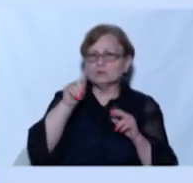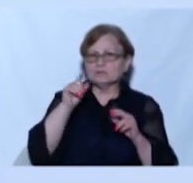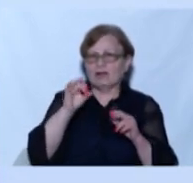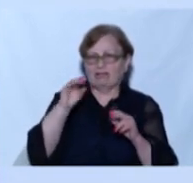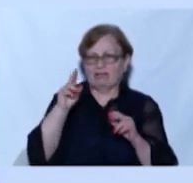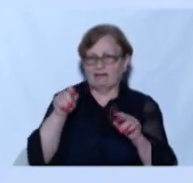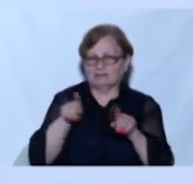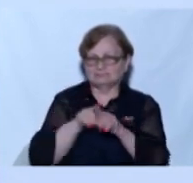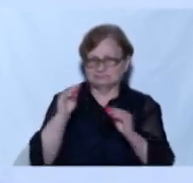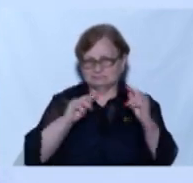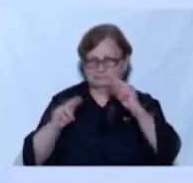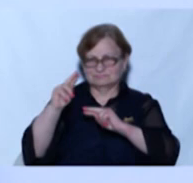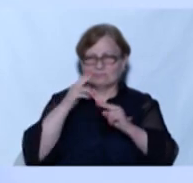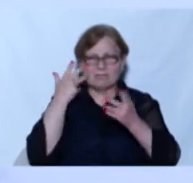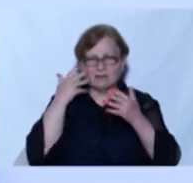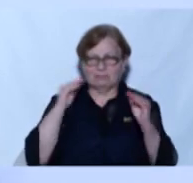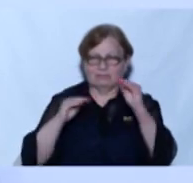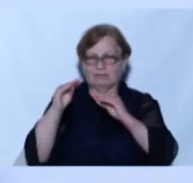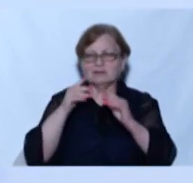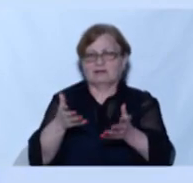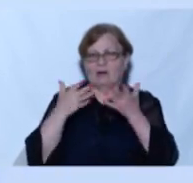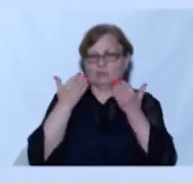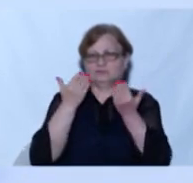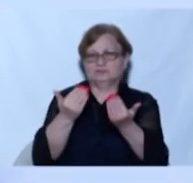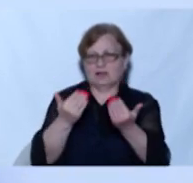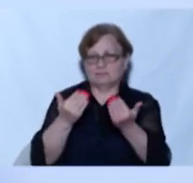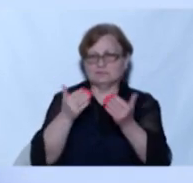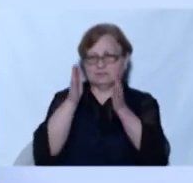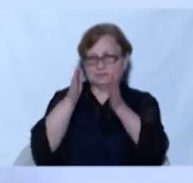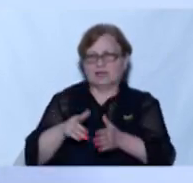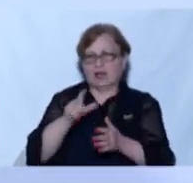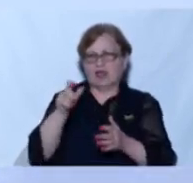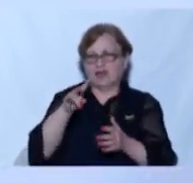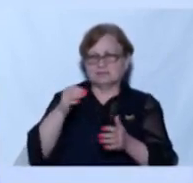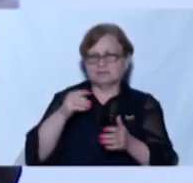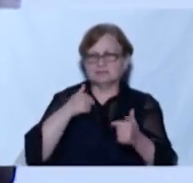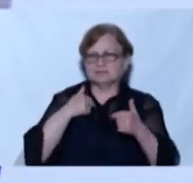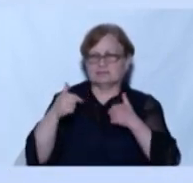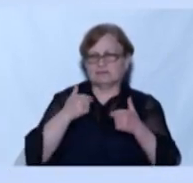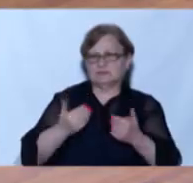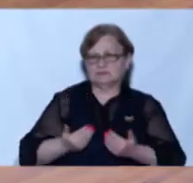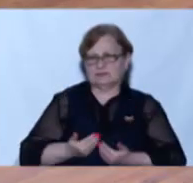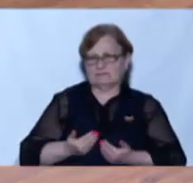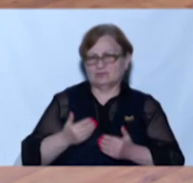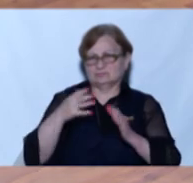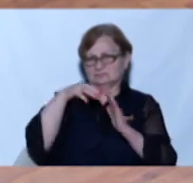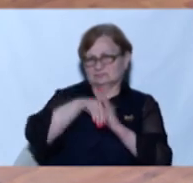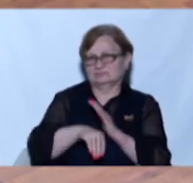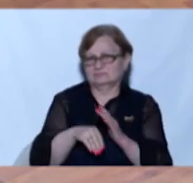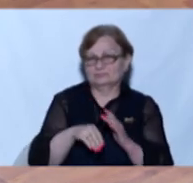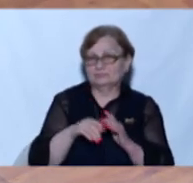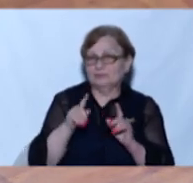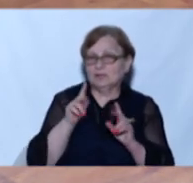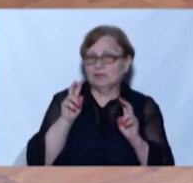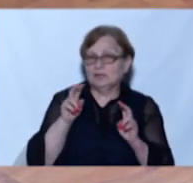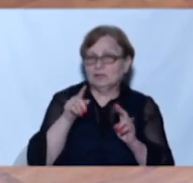ამბავია შელოცვა რადიოში და ეს ყველაფერი ელის საერთო ტკივილის ქვეშ ერთიანდება. მაგრამ კიდევ რითიც არის